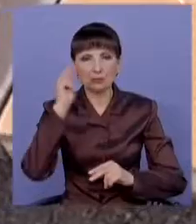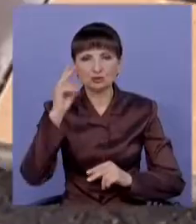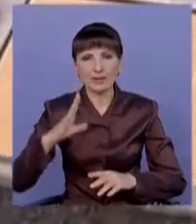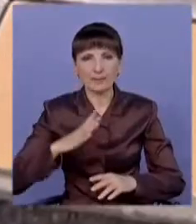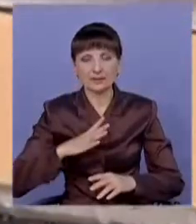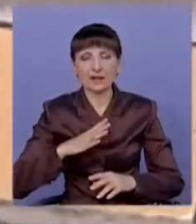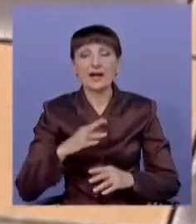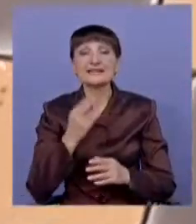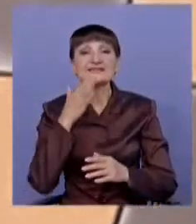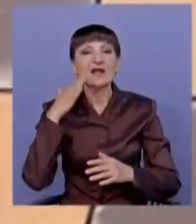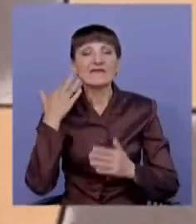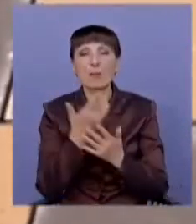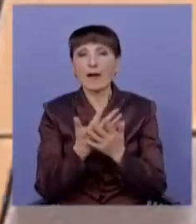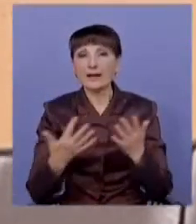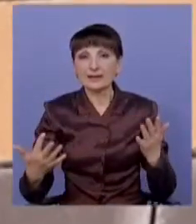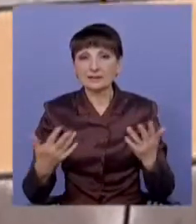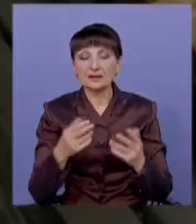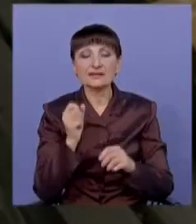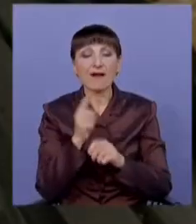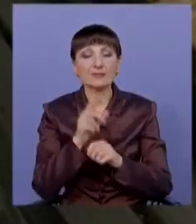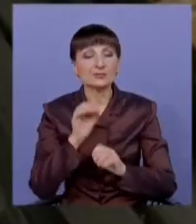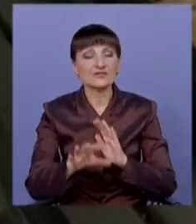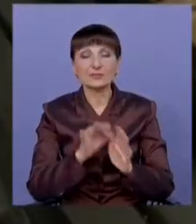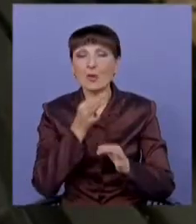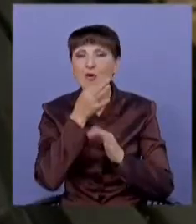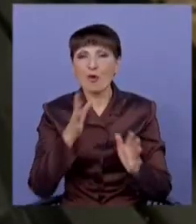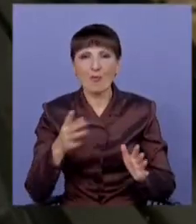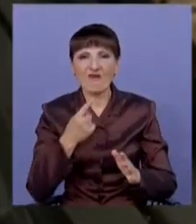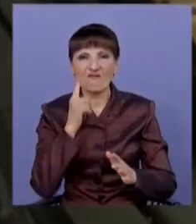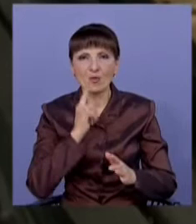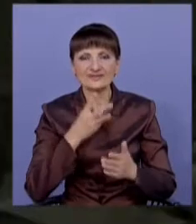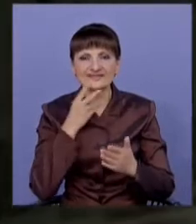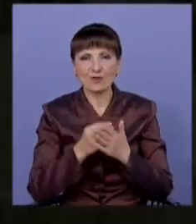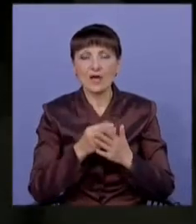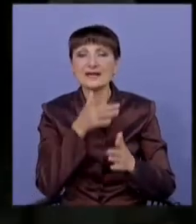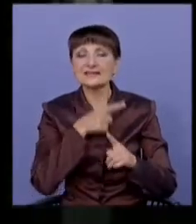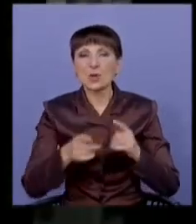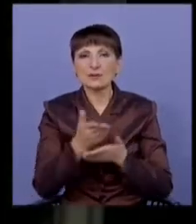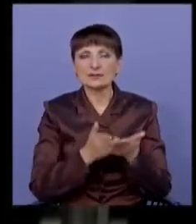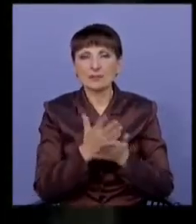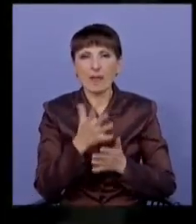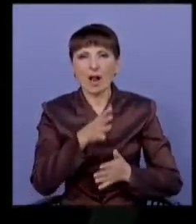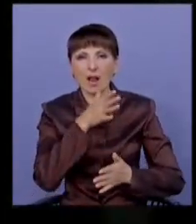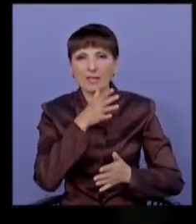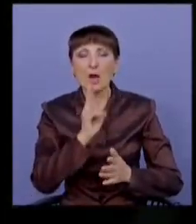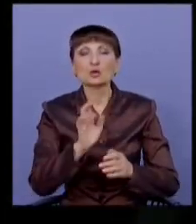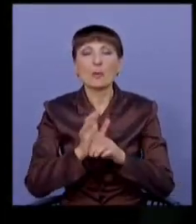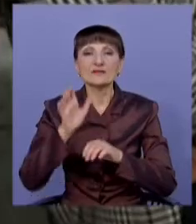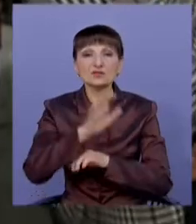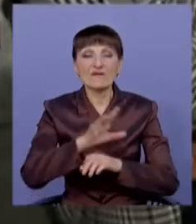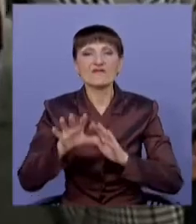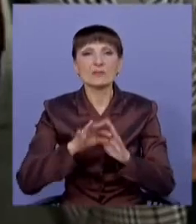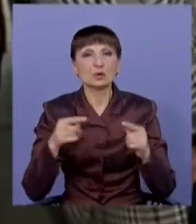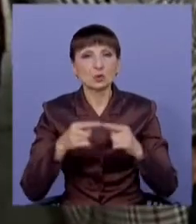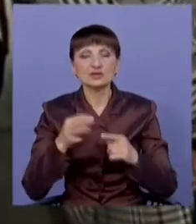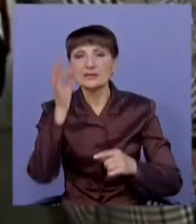К слову, цветовую палитру продукции заказчик может выбрать на любой вкус. Срок гарантии качества 5 лет. Поставщиков тоже выбрали не случайно.